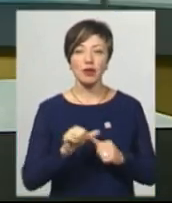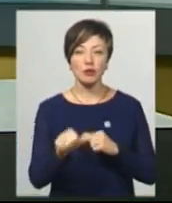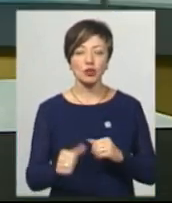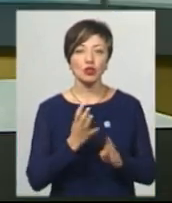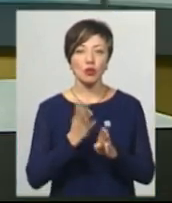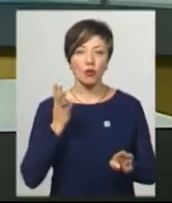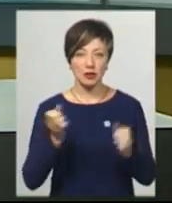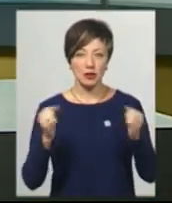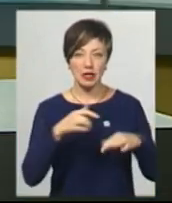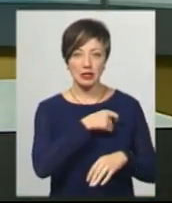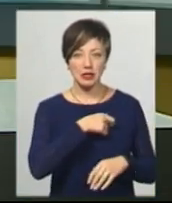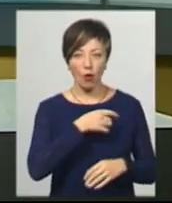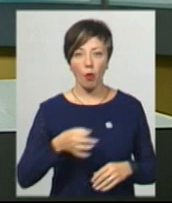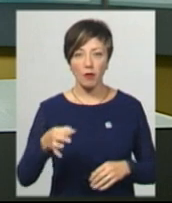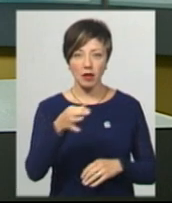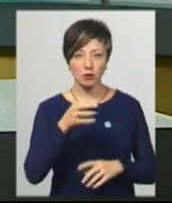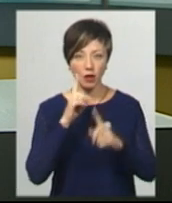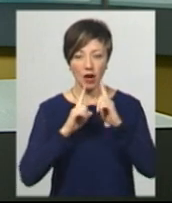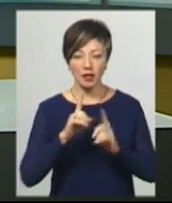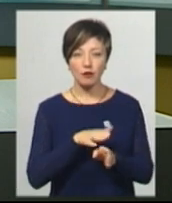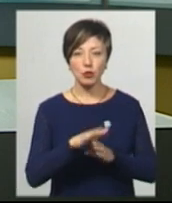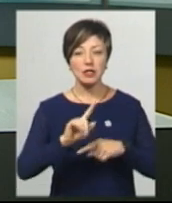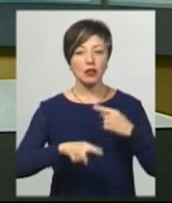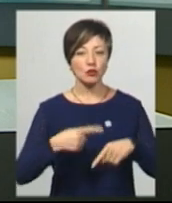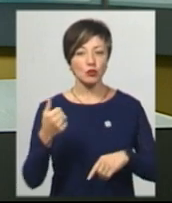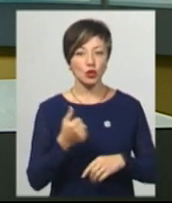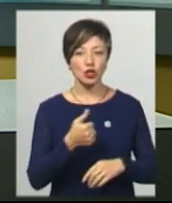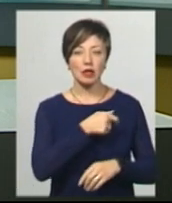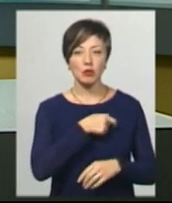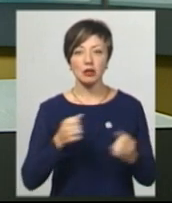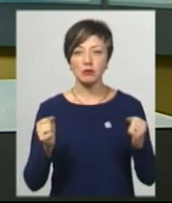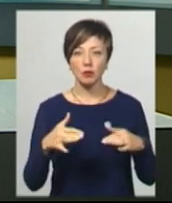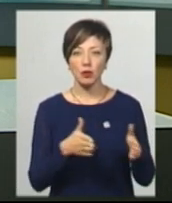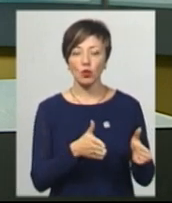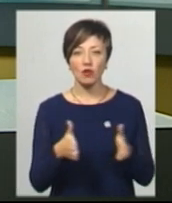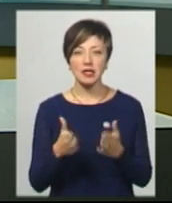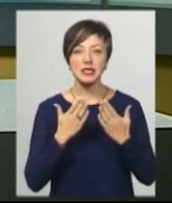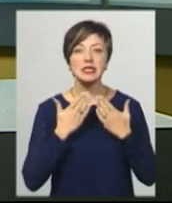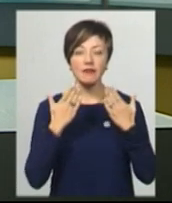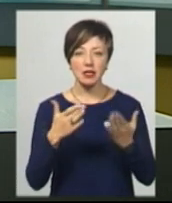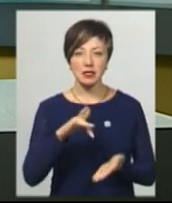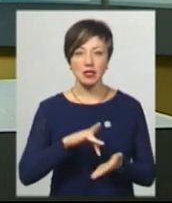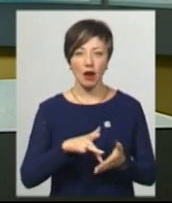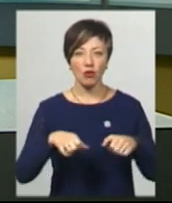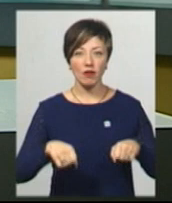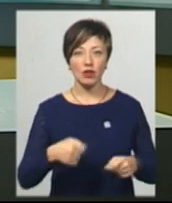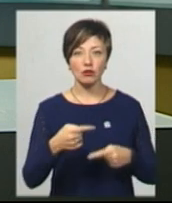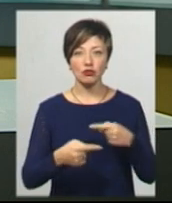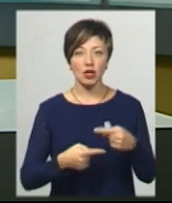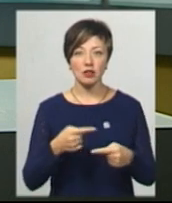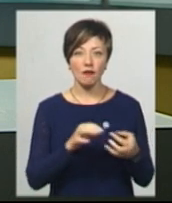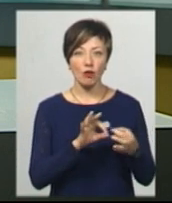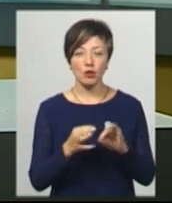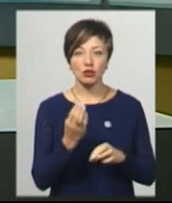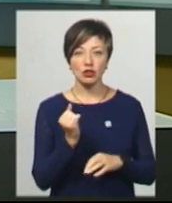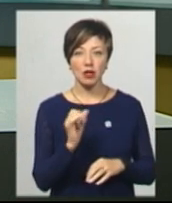Позачергова сесія Хмельницької обласної ради відбудеться наступного тижня. Депутати зберуться, аби підготувати звернення до центральної влади через формулу